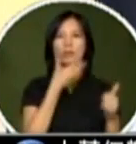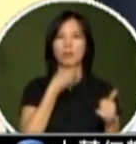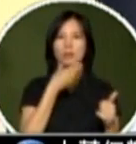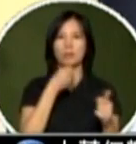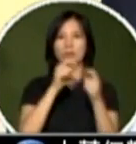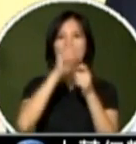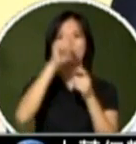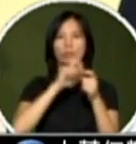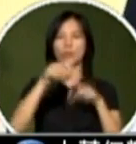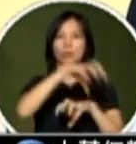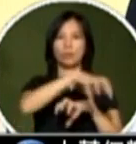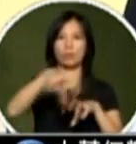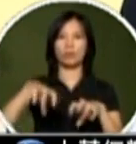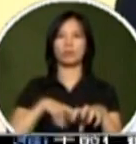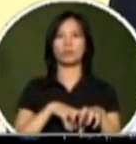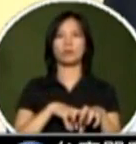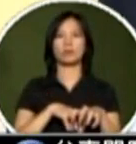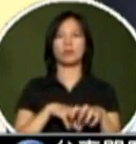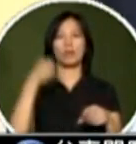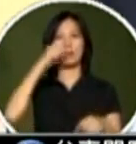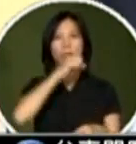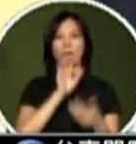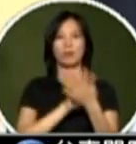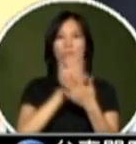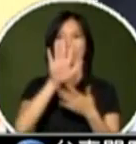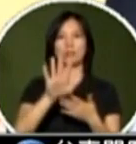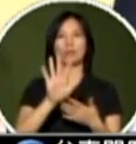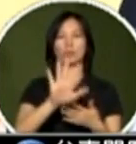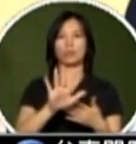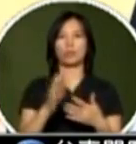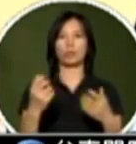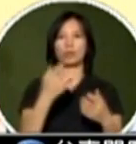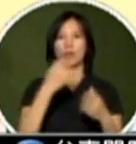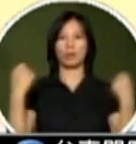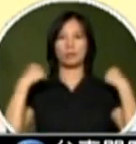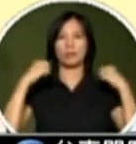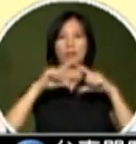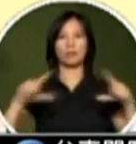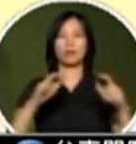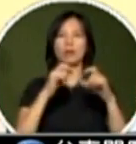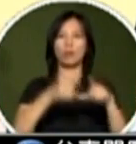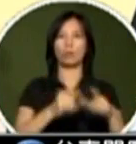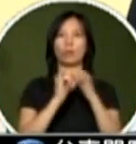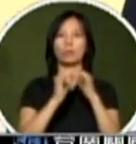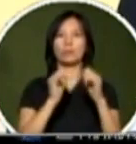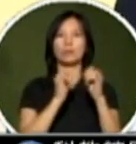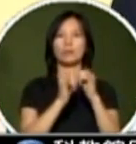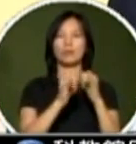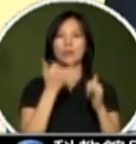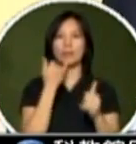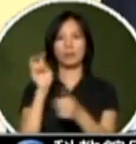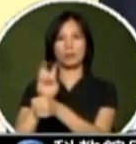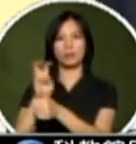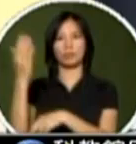永续的环境，未来的台湾应该有强大自主的公民社会，可以监